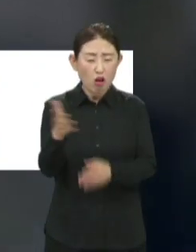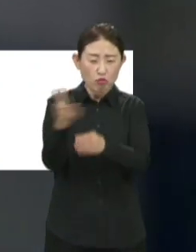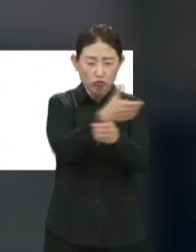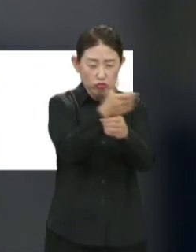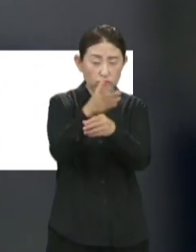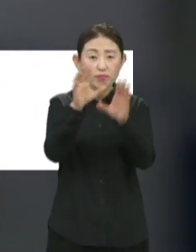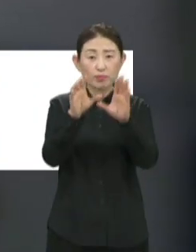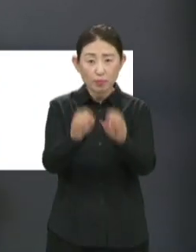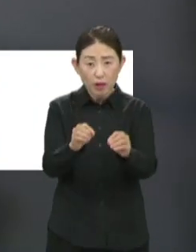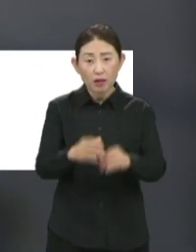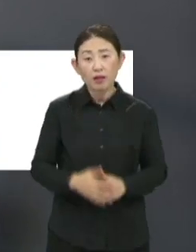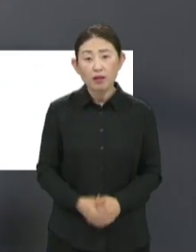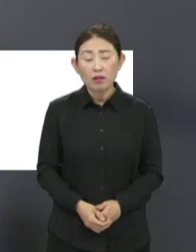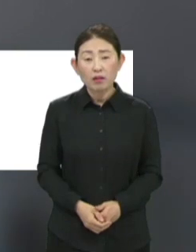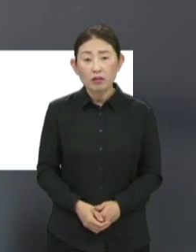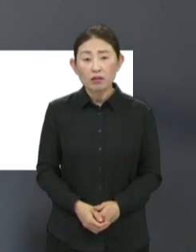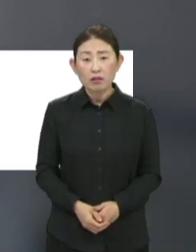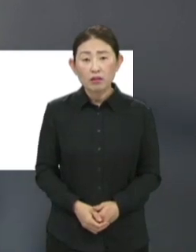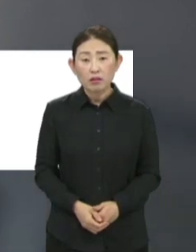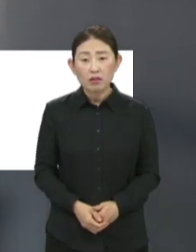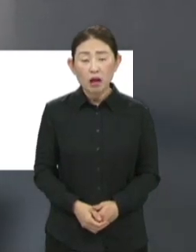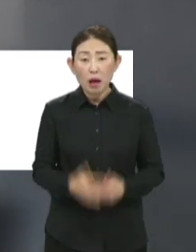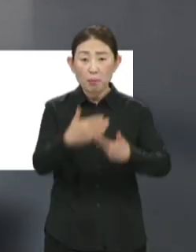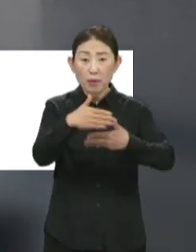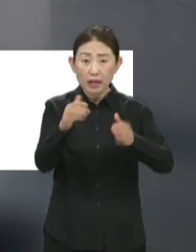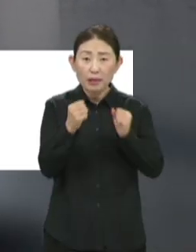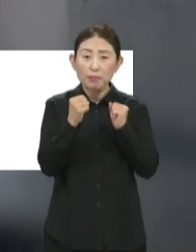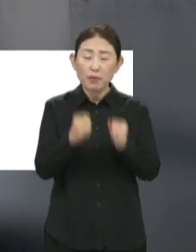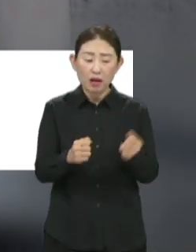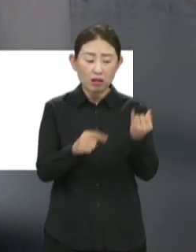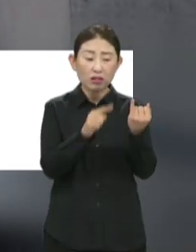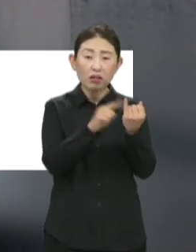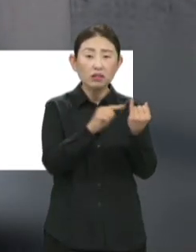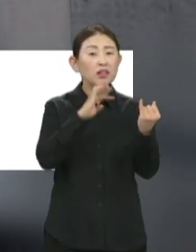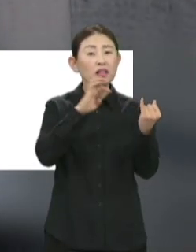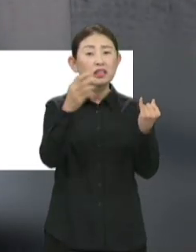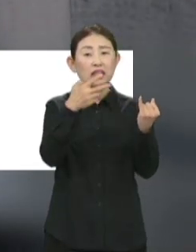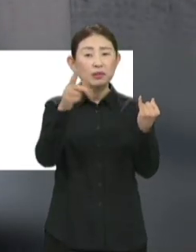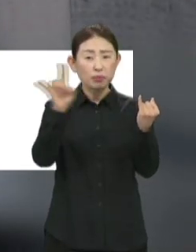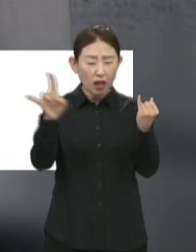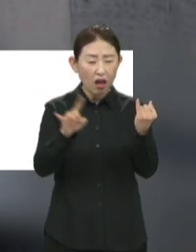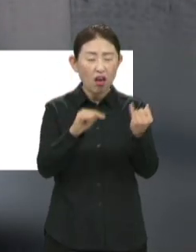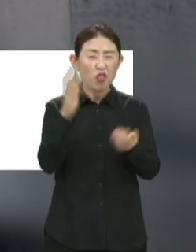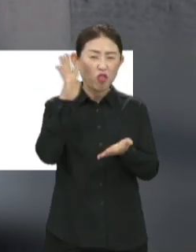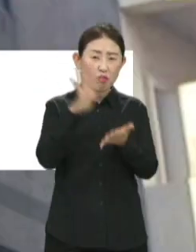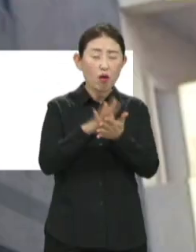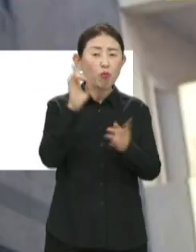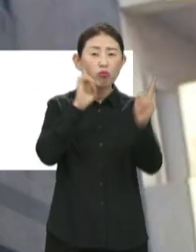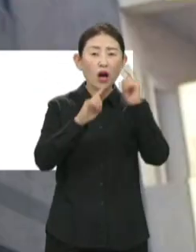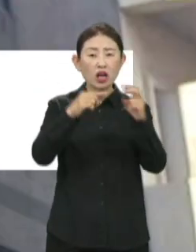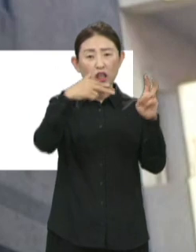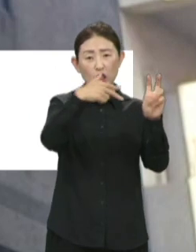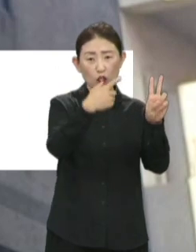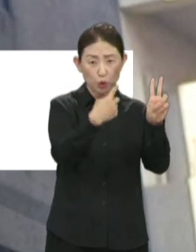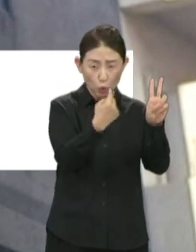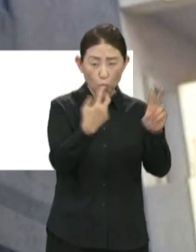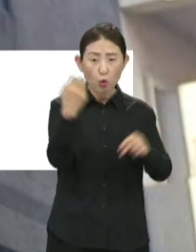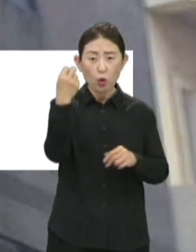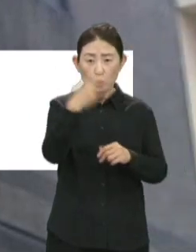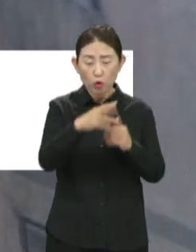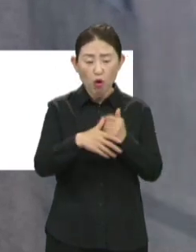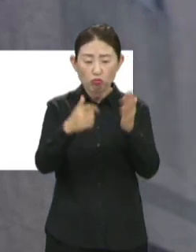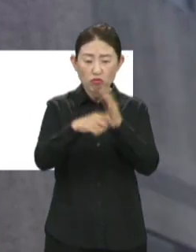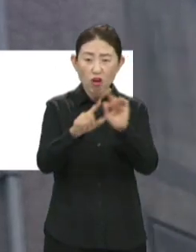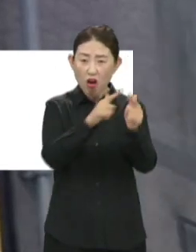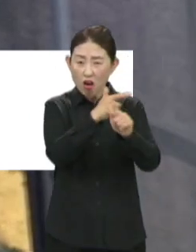만에 꺼졌습니다이 화재로 원룸에 거주하던 40대 여성이 2도 화상을 입었고 내부 18m 가제